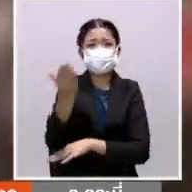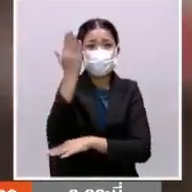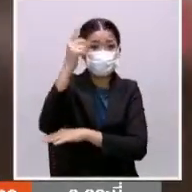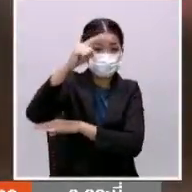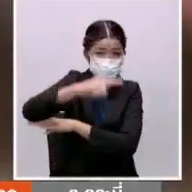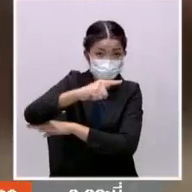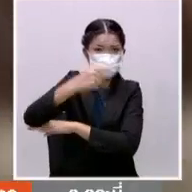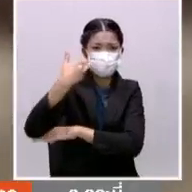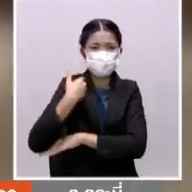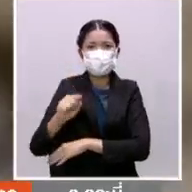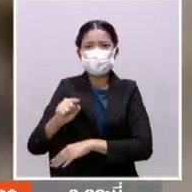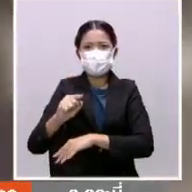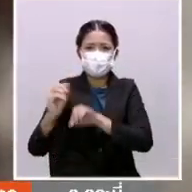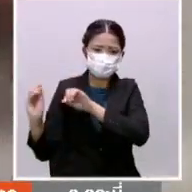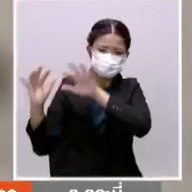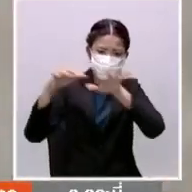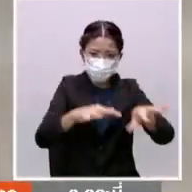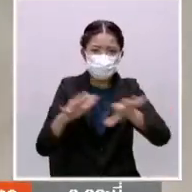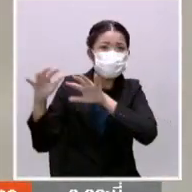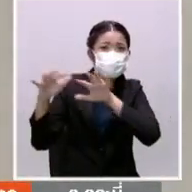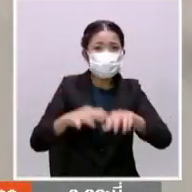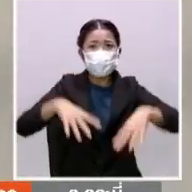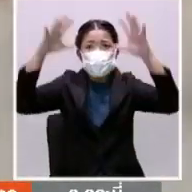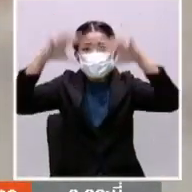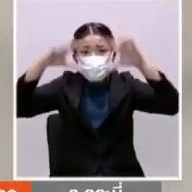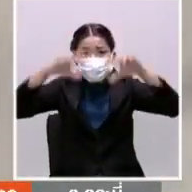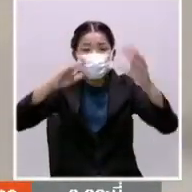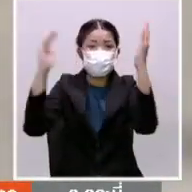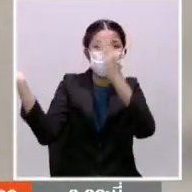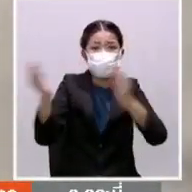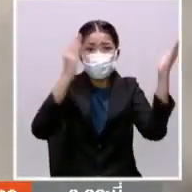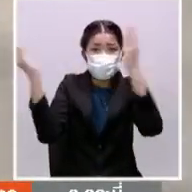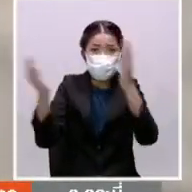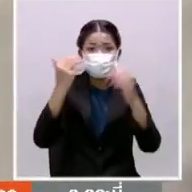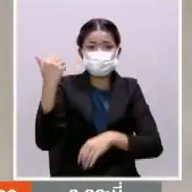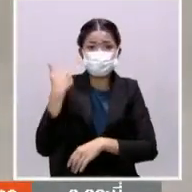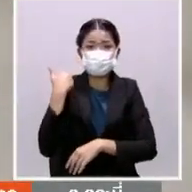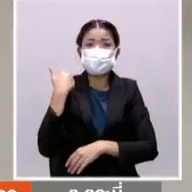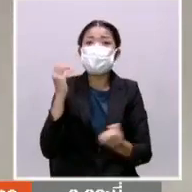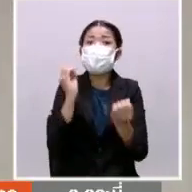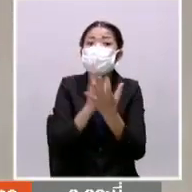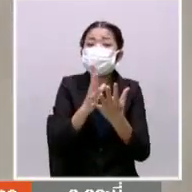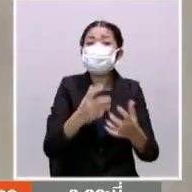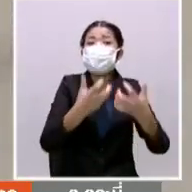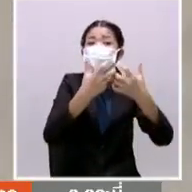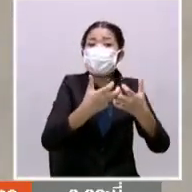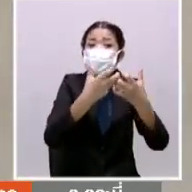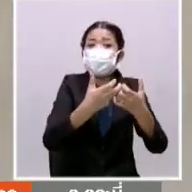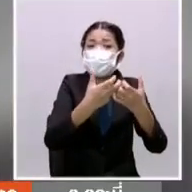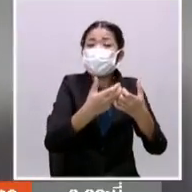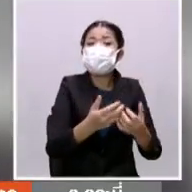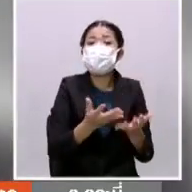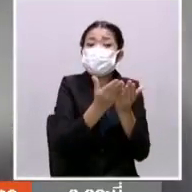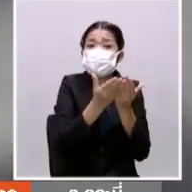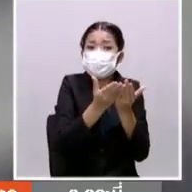งบ่ายเนี่ยคลื่นก็มีขนาดใหญ่ขึ้นฝนตกลงมาหนักขึ้นลมพัดแรงตลอดเวลาสร้างความเสียหายต่อเครื่องยนต์และเครื่องมือประม